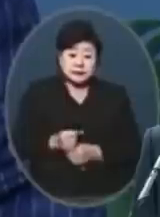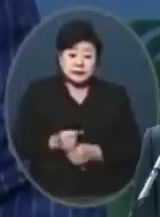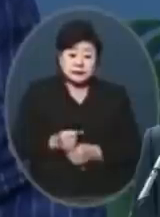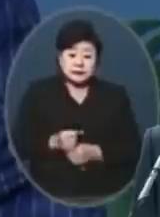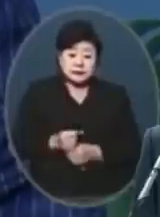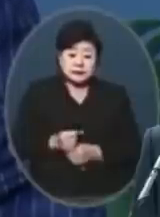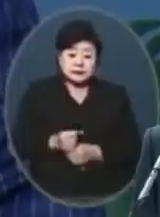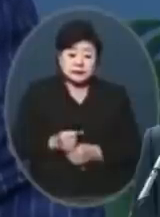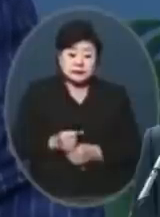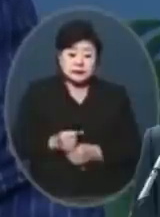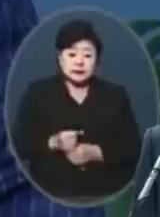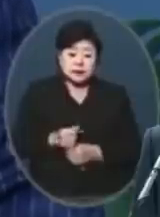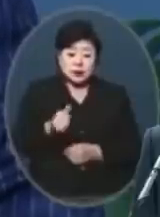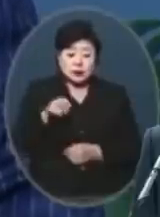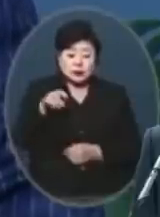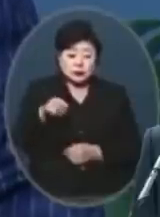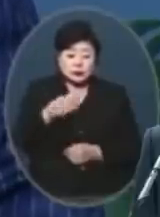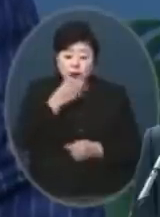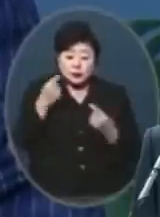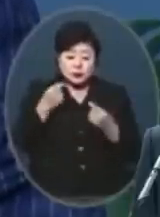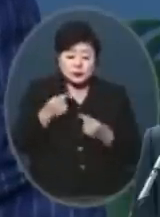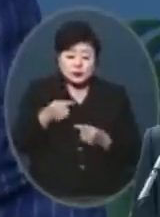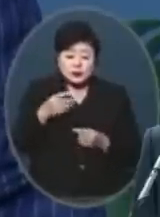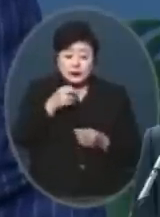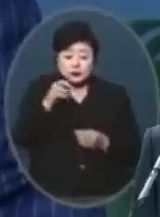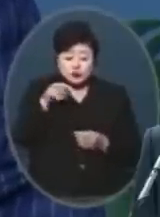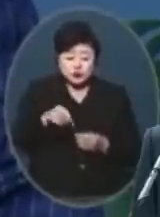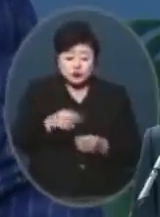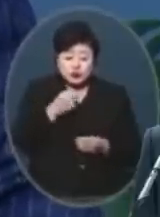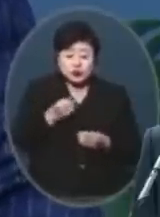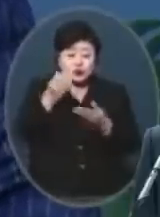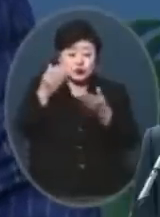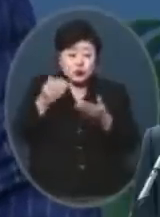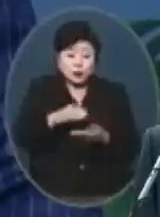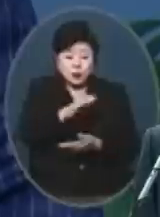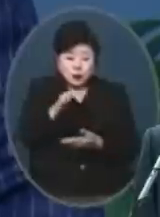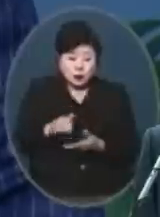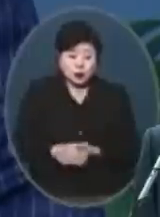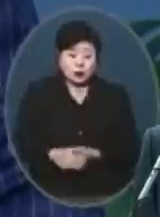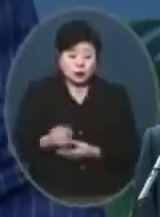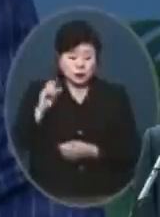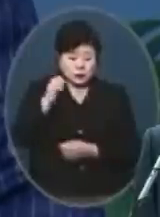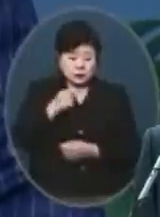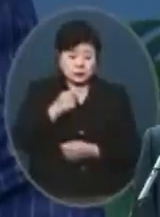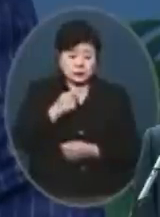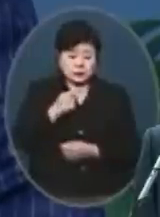오중복음과 삼중축복은 우리와 상관이 없습니다.